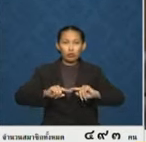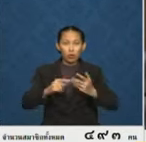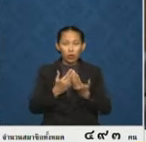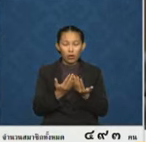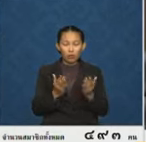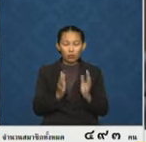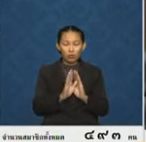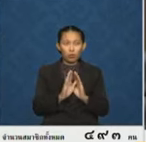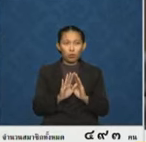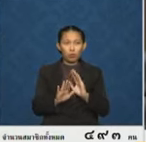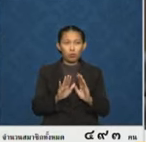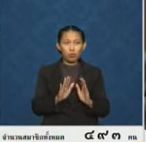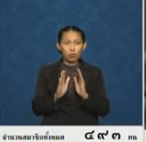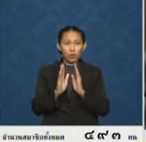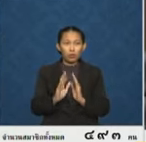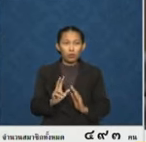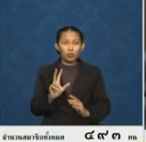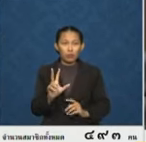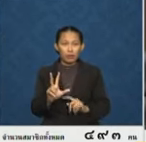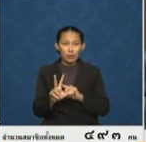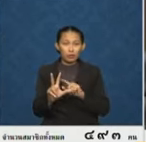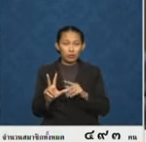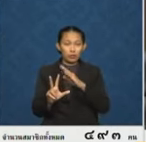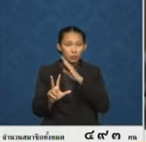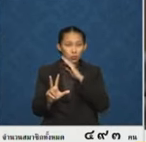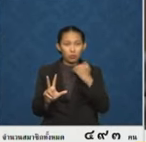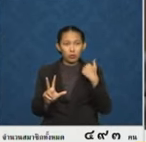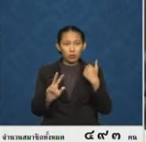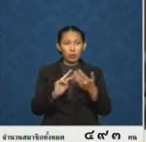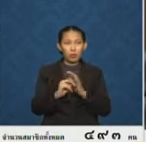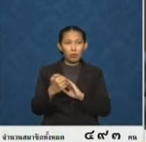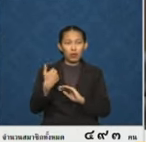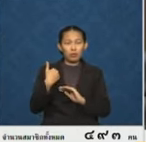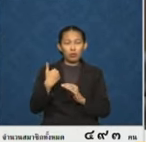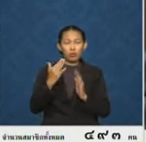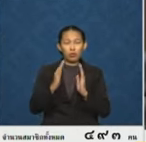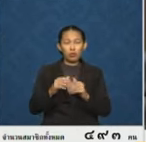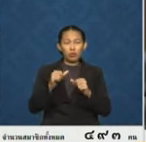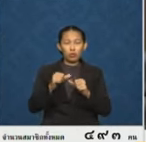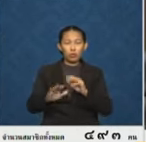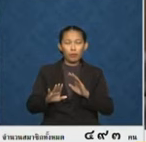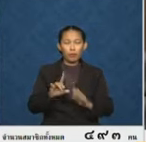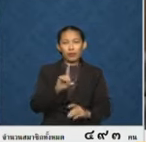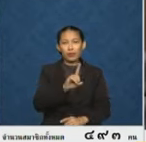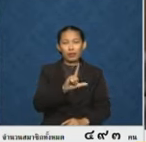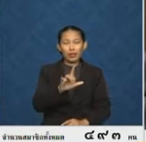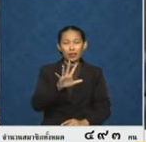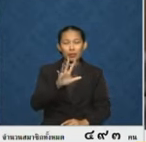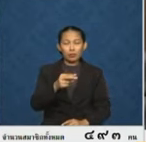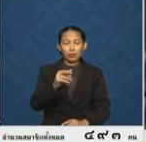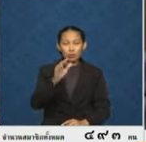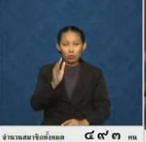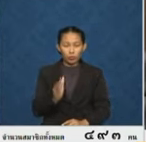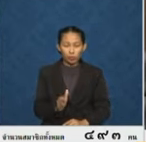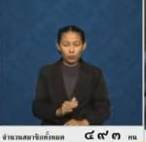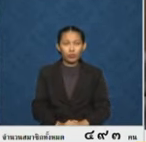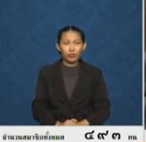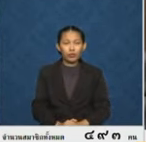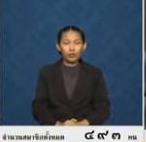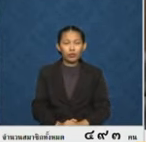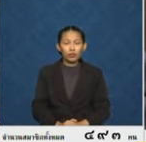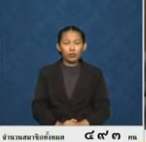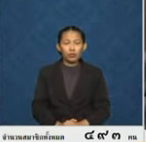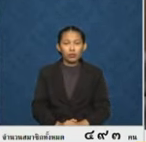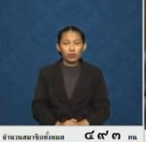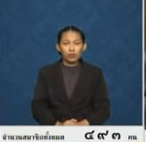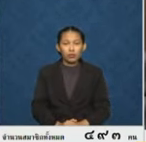ประชากรอยู่ 3คนก็จะได้ผู้อยู่อาศัยถึง 1 50,000คนท่านประธานสภาที่